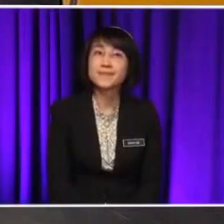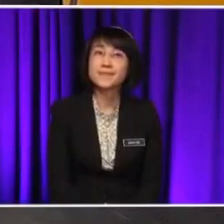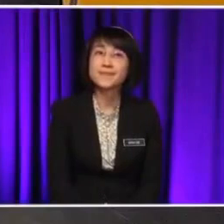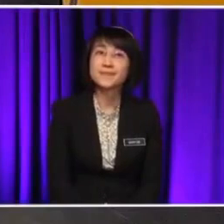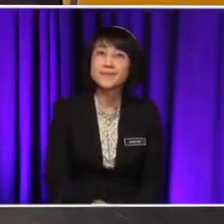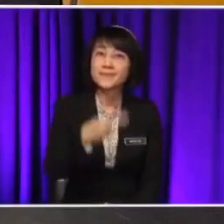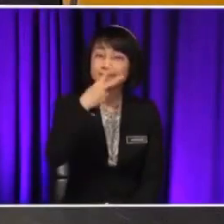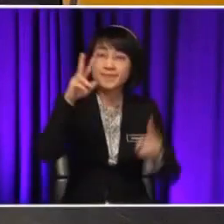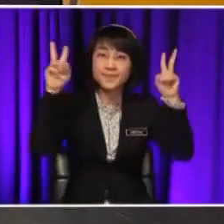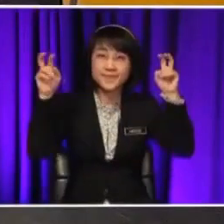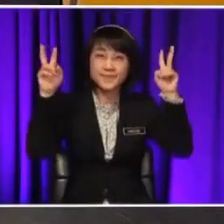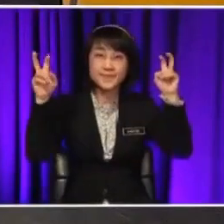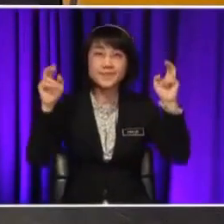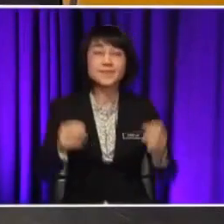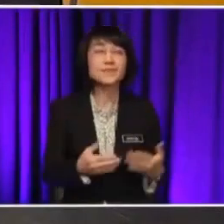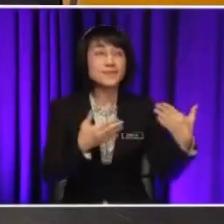berikutnya. Baik.